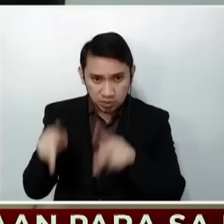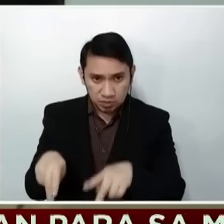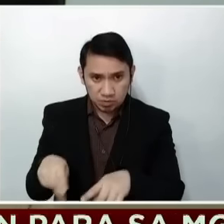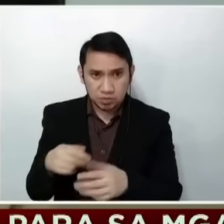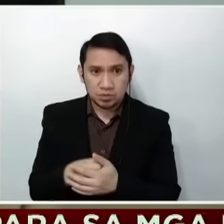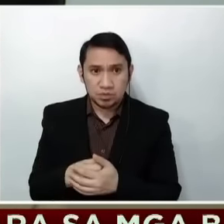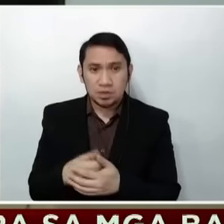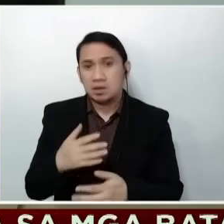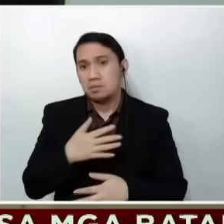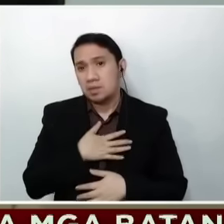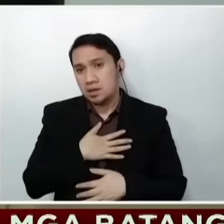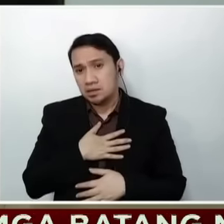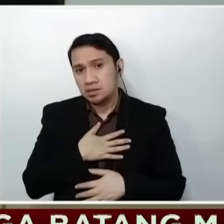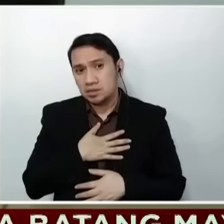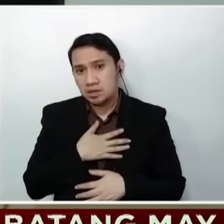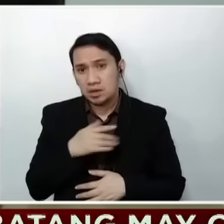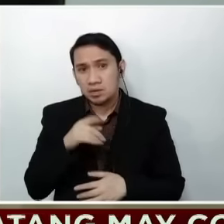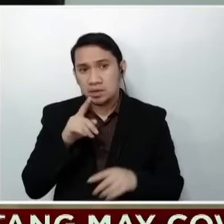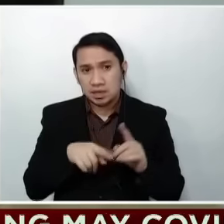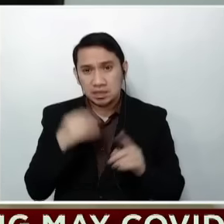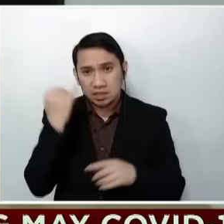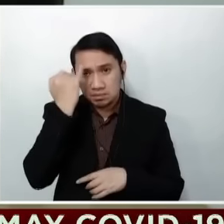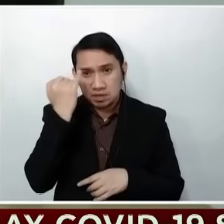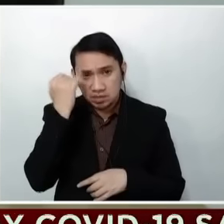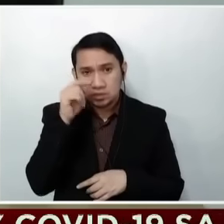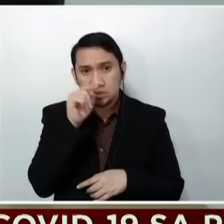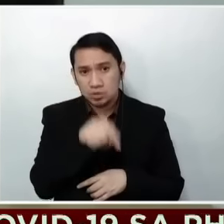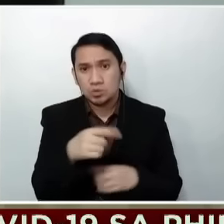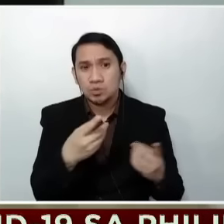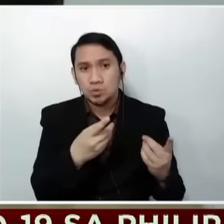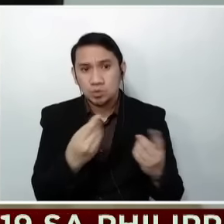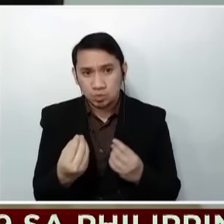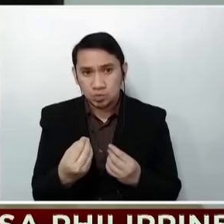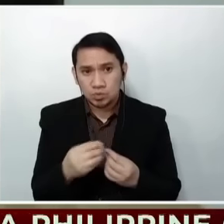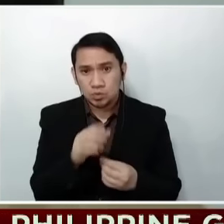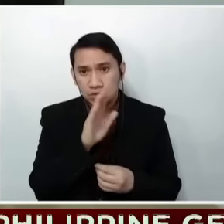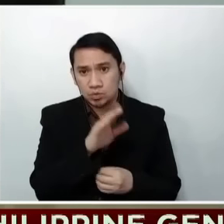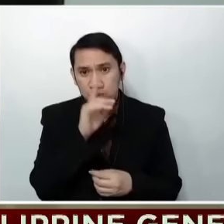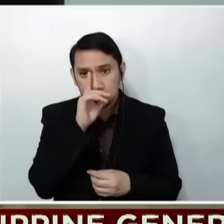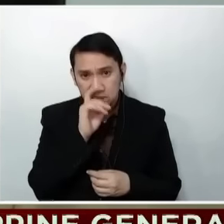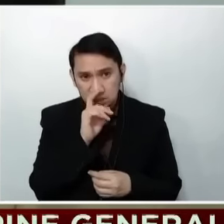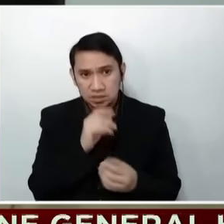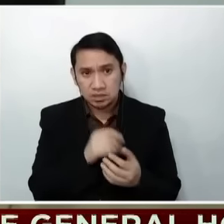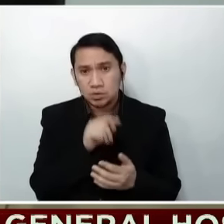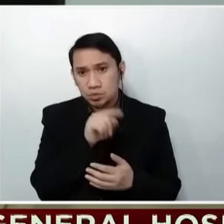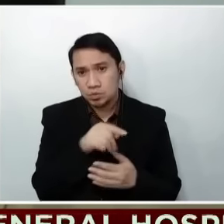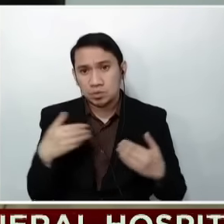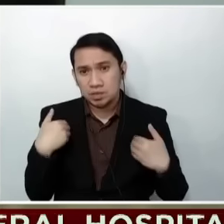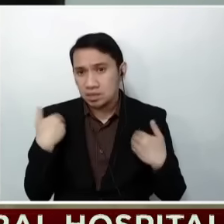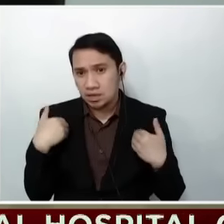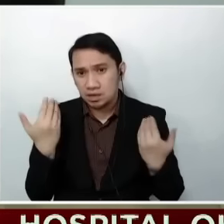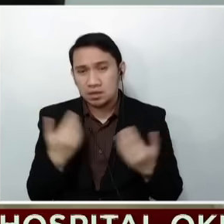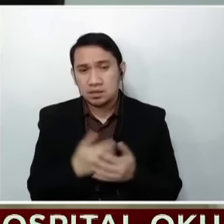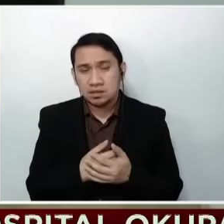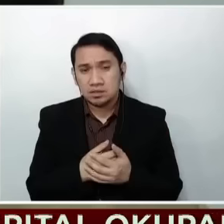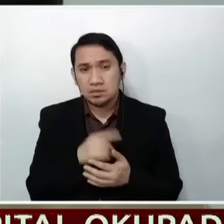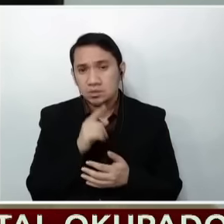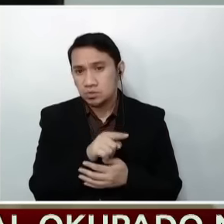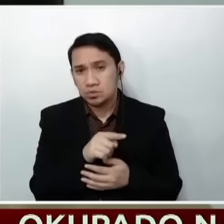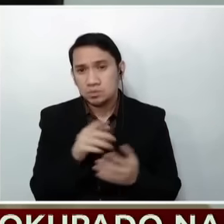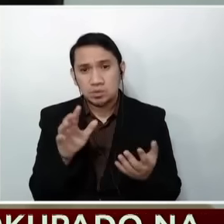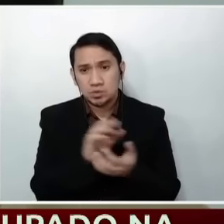ang loob ko kasi I cannot imagine you doing this at your age. Bata pa eh, so masisira ang buhay